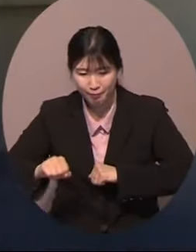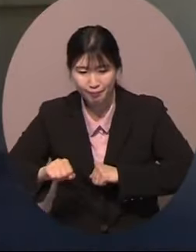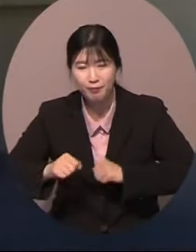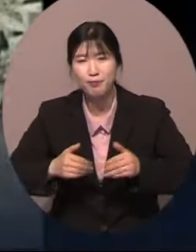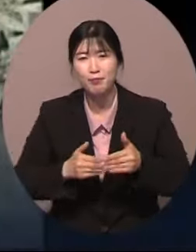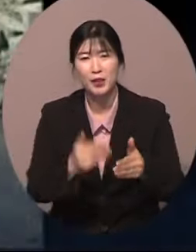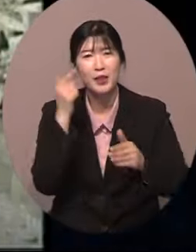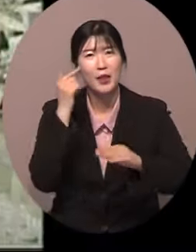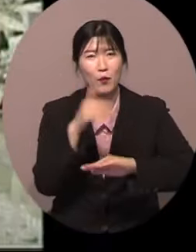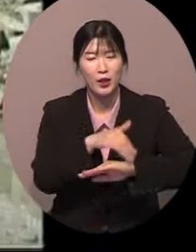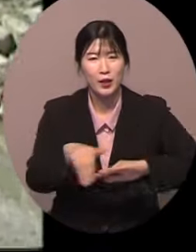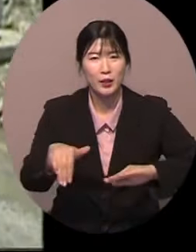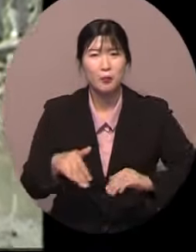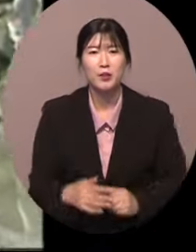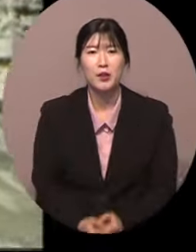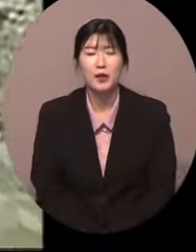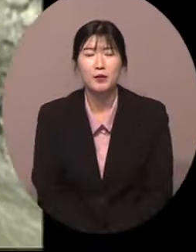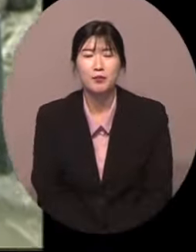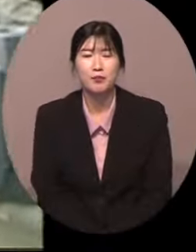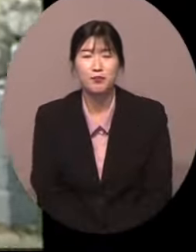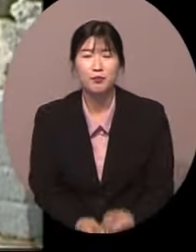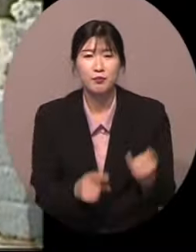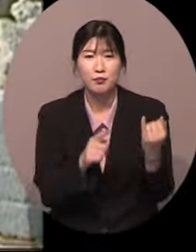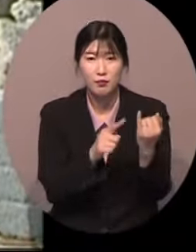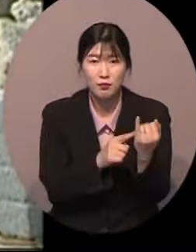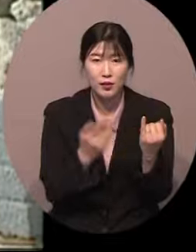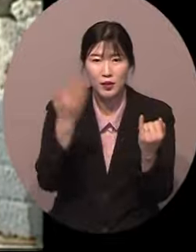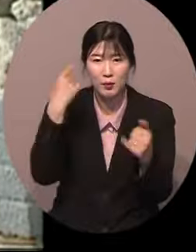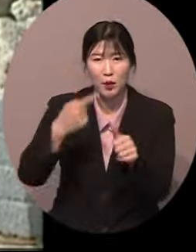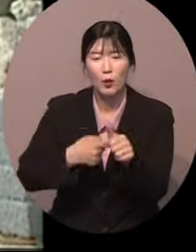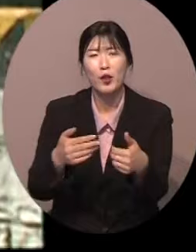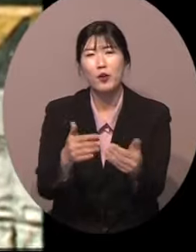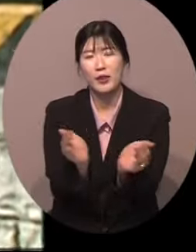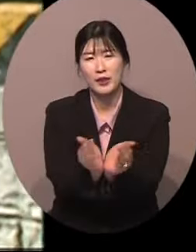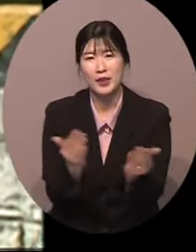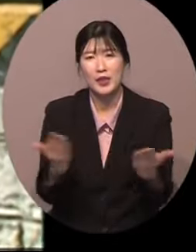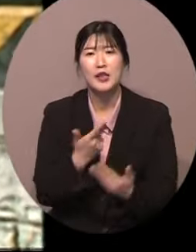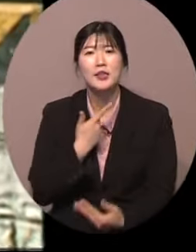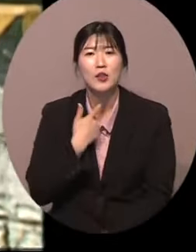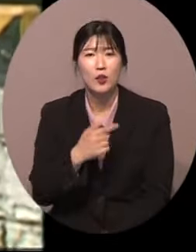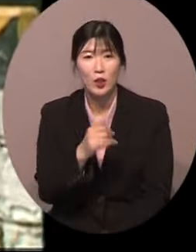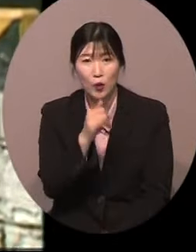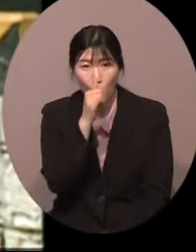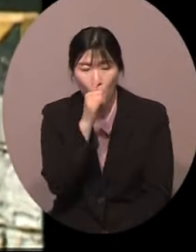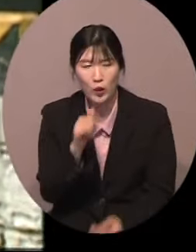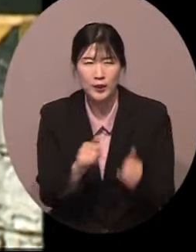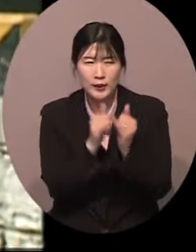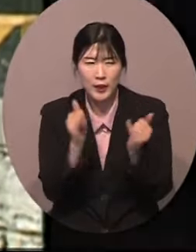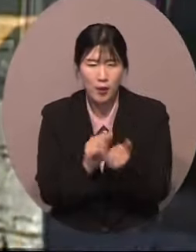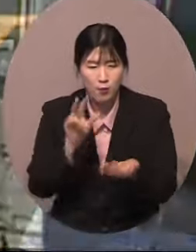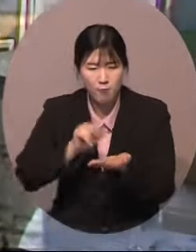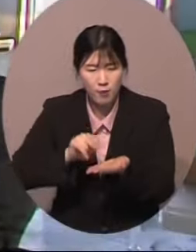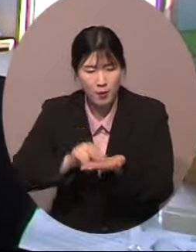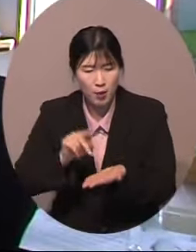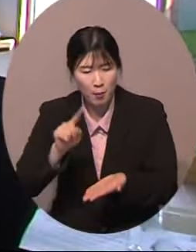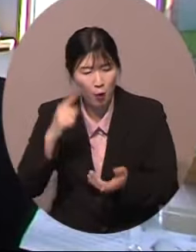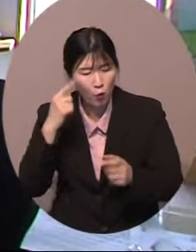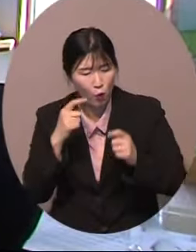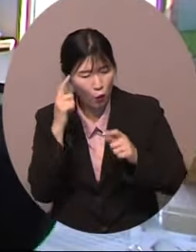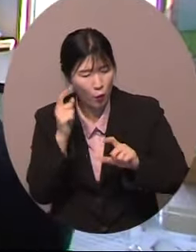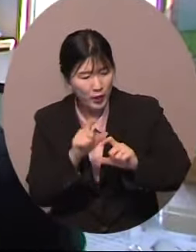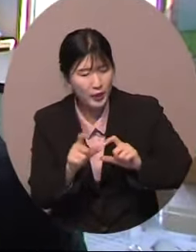하려고 합니다는 환을 장기적인 지향점을 고민한 경험과